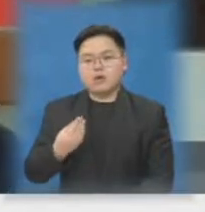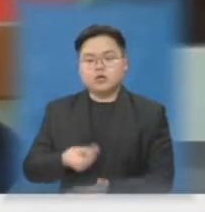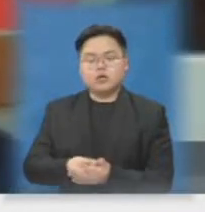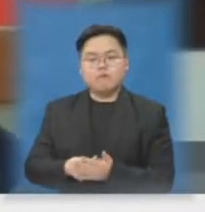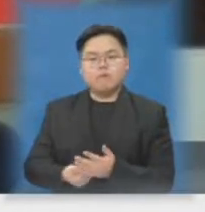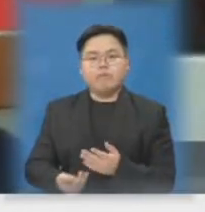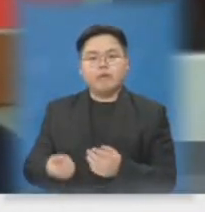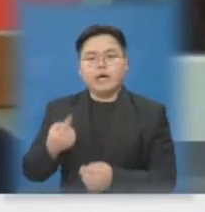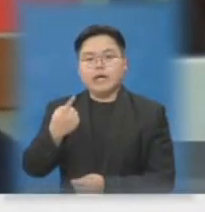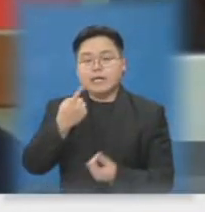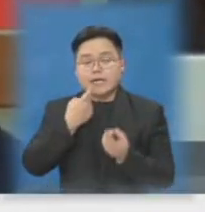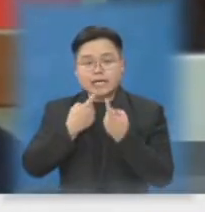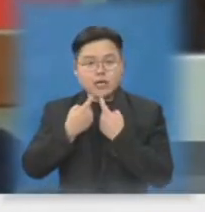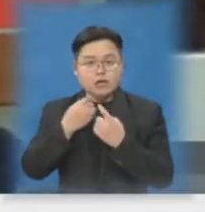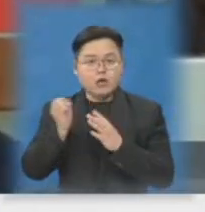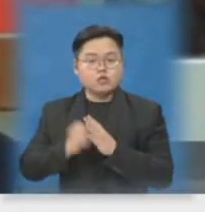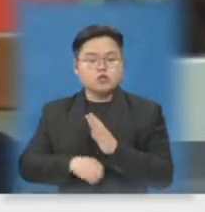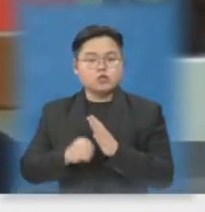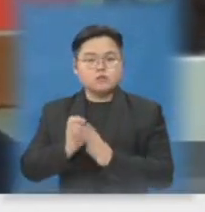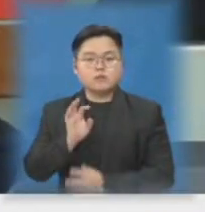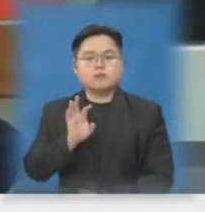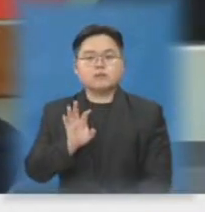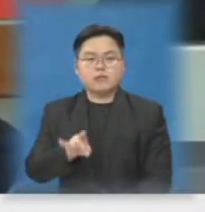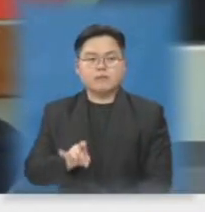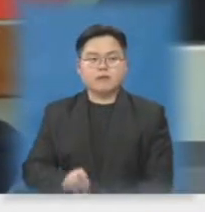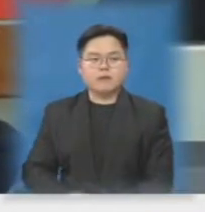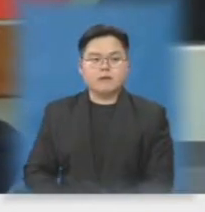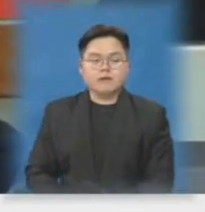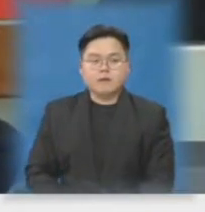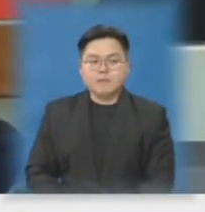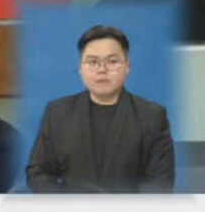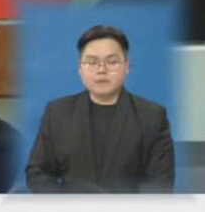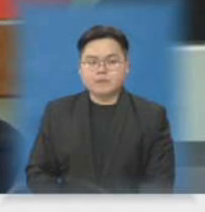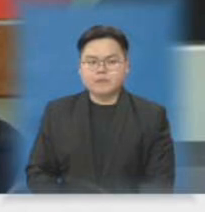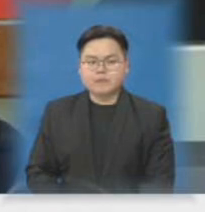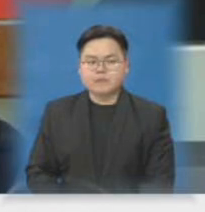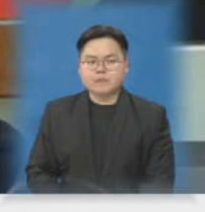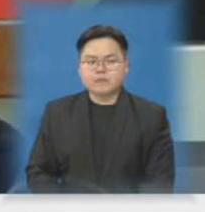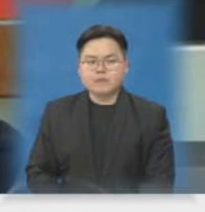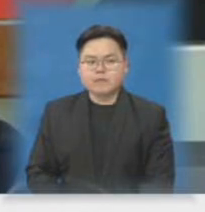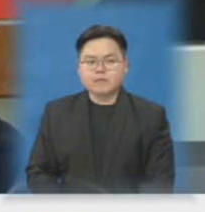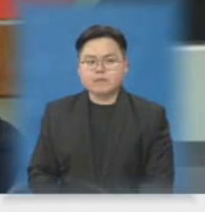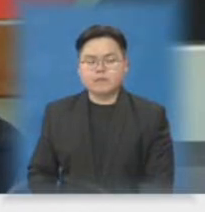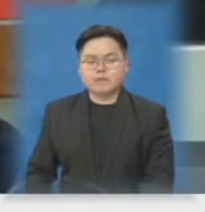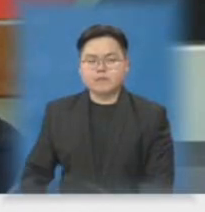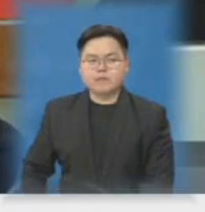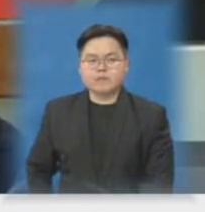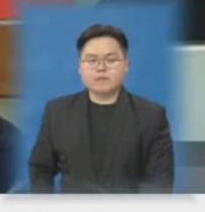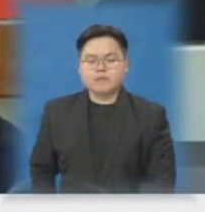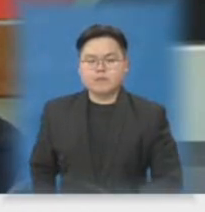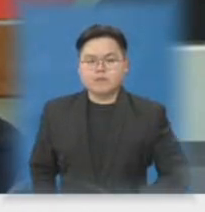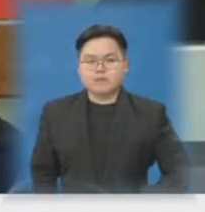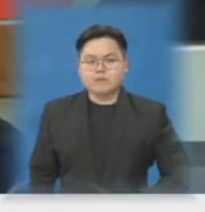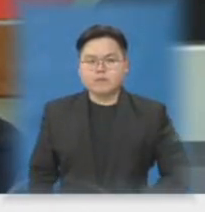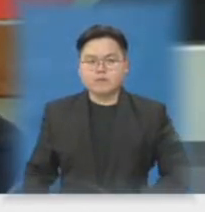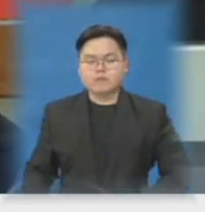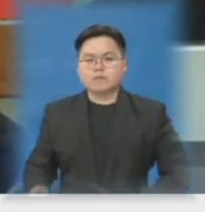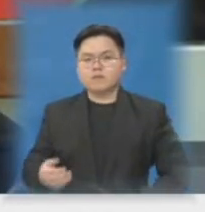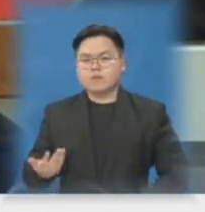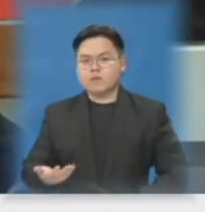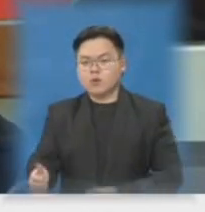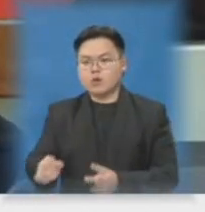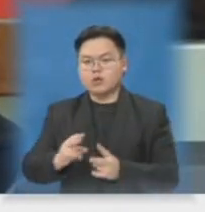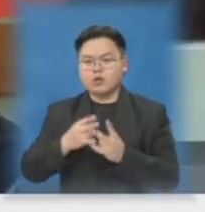дээр нэг ярилцах ёстой зүйл байдгаа. Эдгээрийг нь тодорхой хэмжээнд нийгмийн хэрэгцээг нь